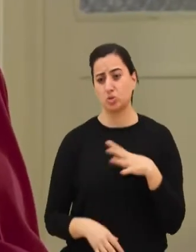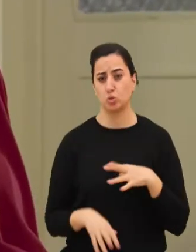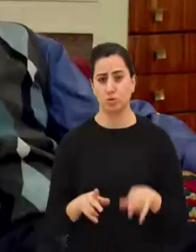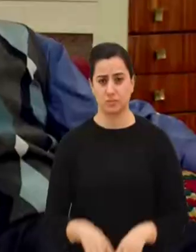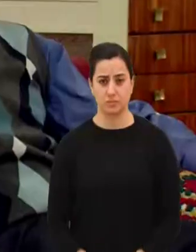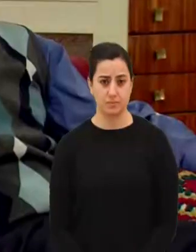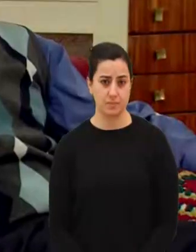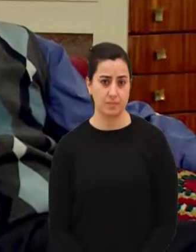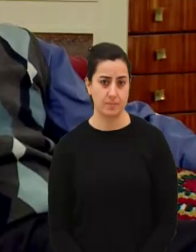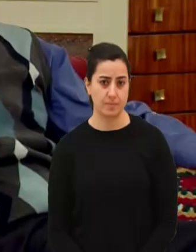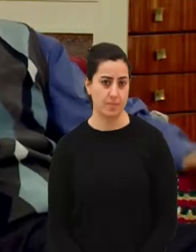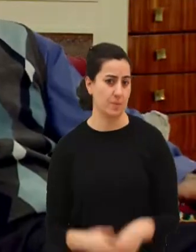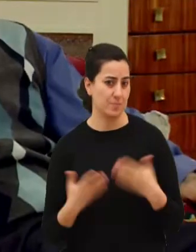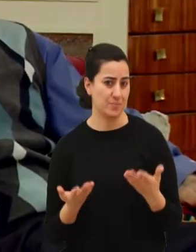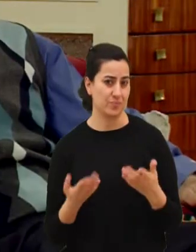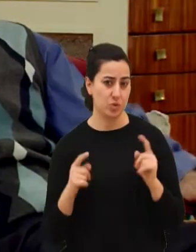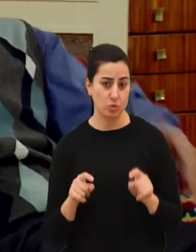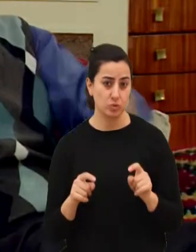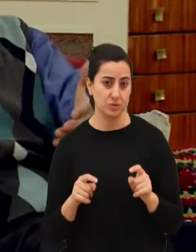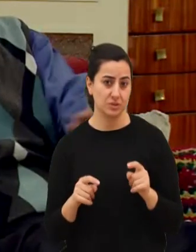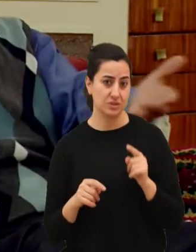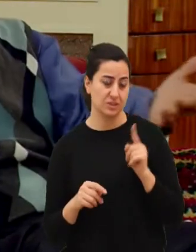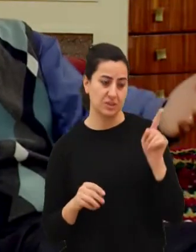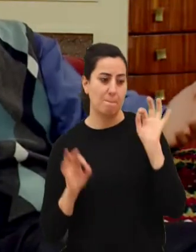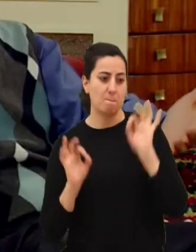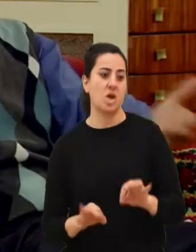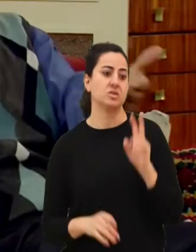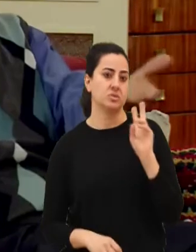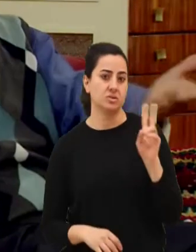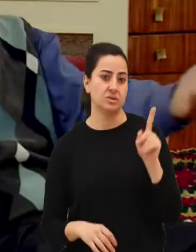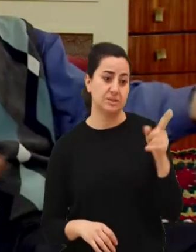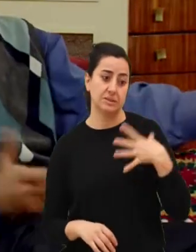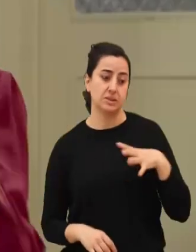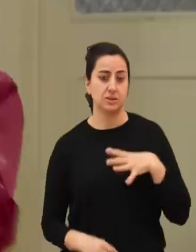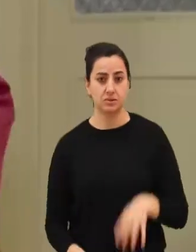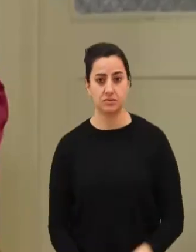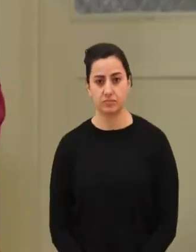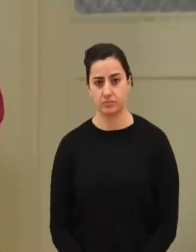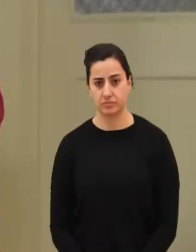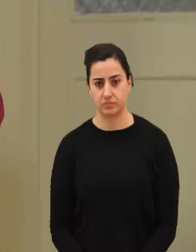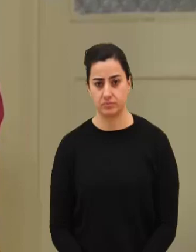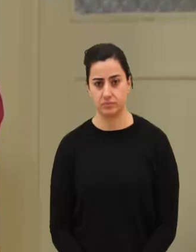gibi. İyi de bunu bu şekilde siz başlattınız. Siz istediniz.